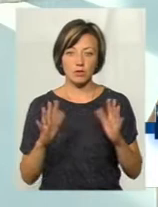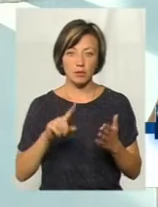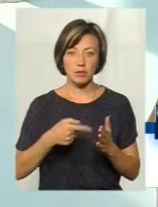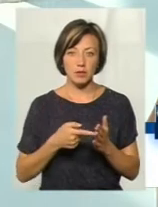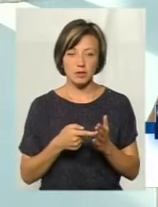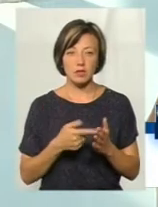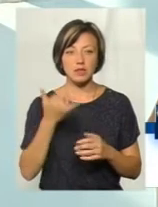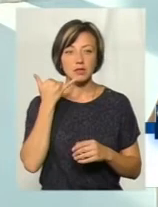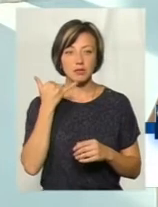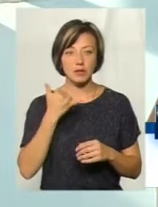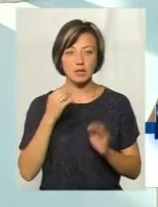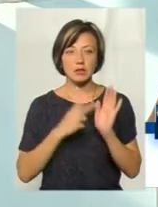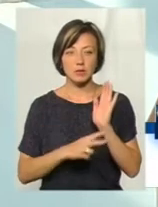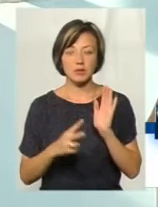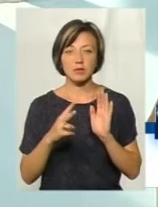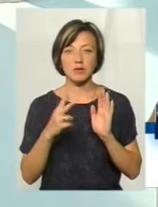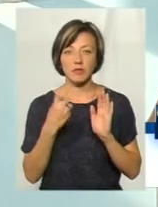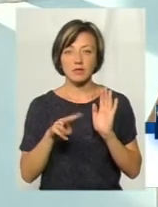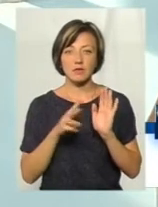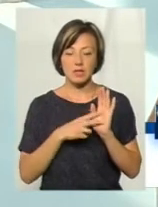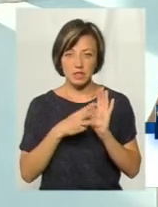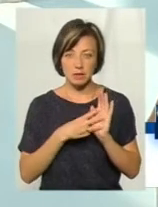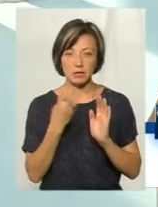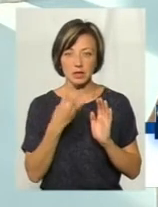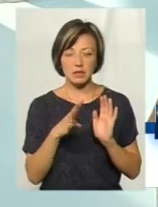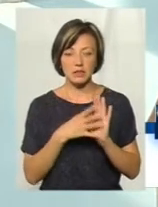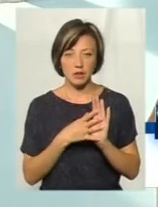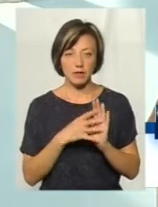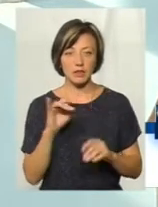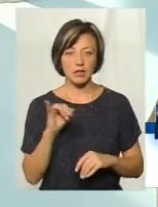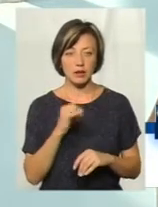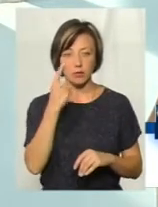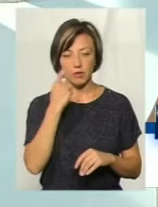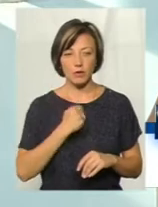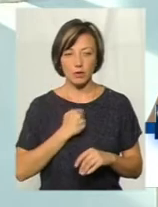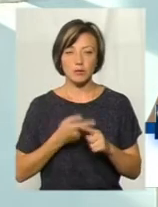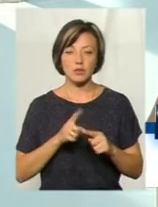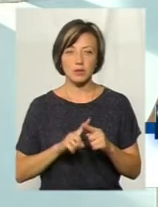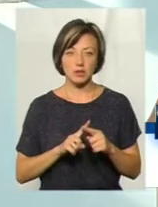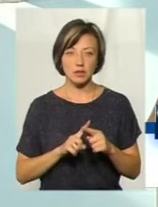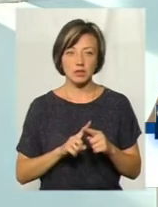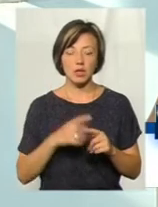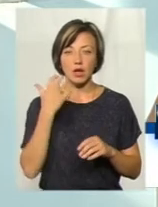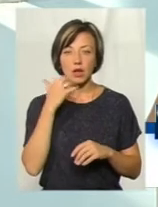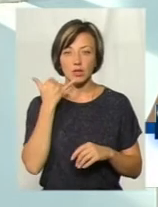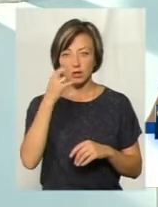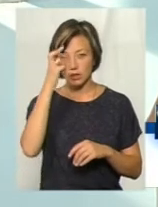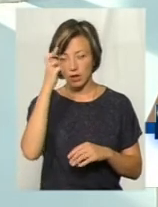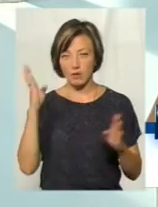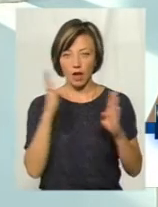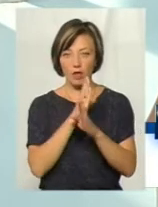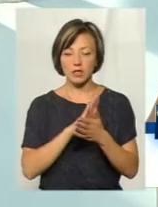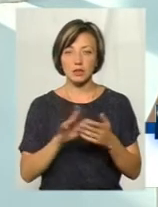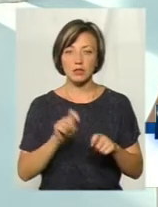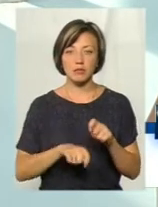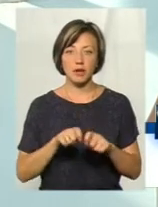ласка, зателефонуйте 70-28-39. І повідомте цю інформацію на гарячу лінію Державної екологічної